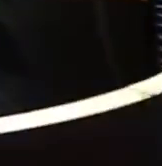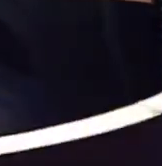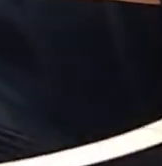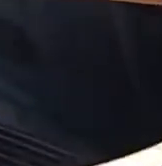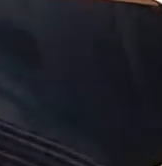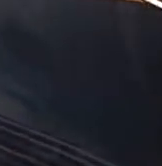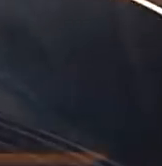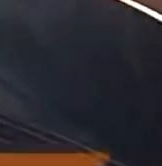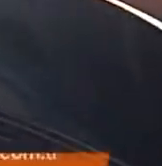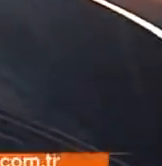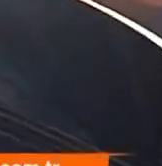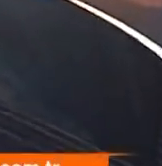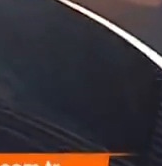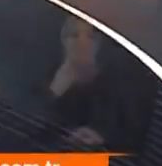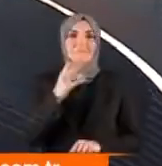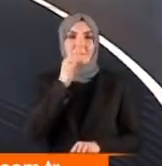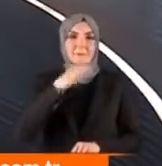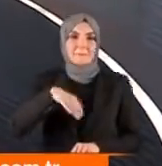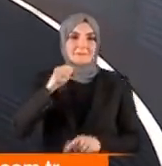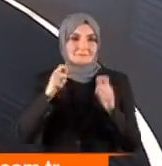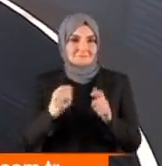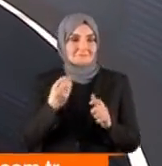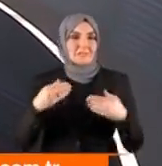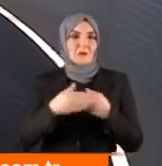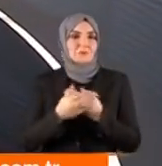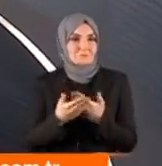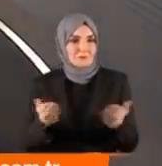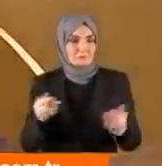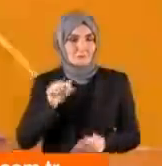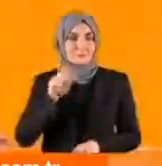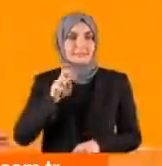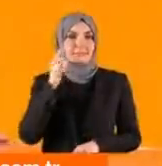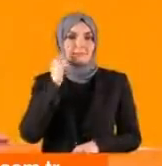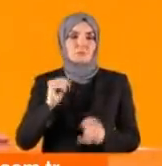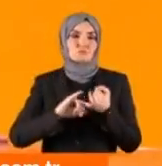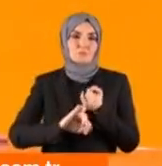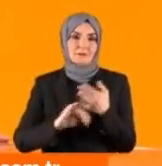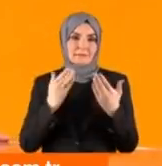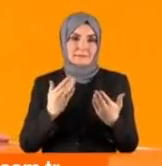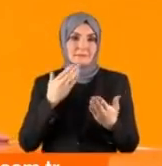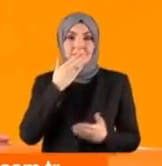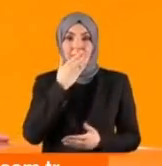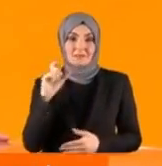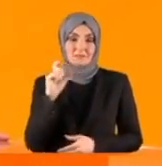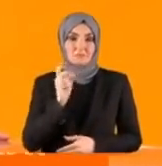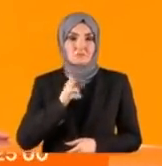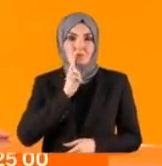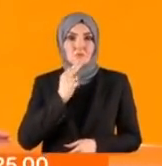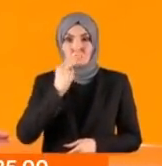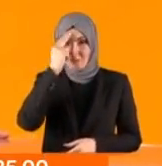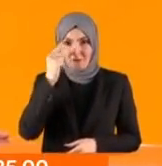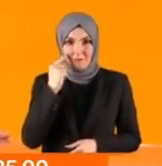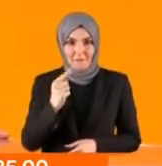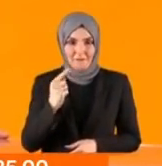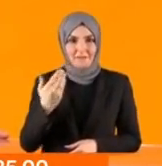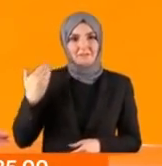Ne haber merkezinde kesin İyi akşamlar Bugün 8 Mayıs Cumartesi Ramazan ayının son